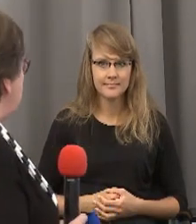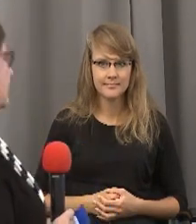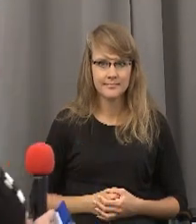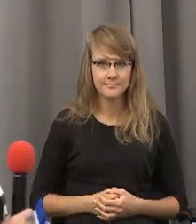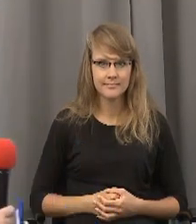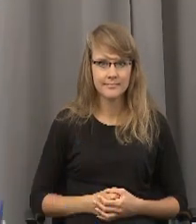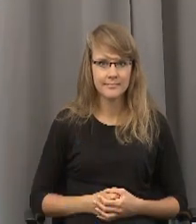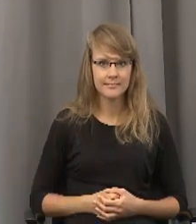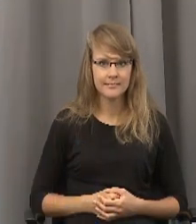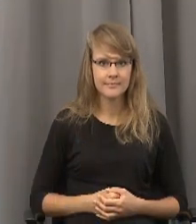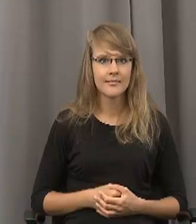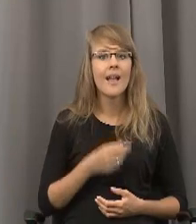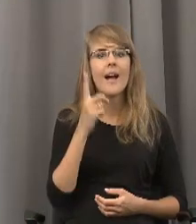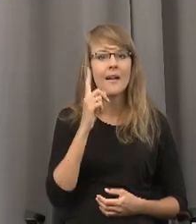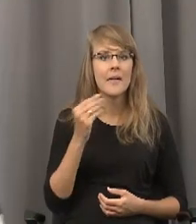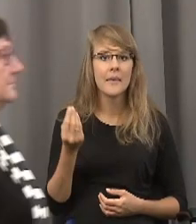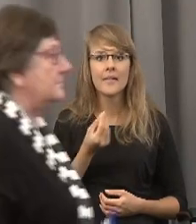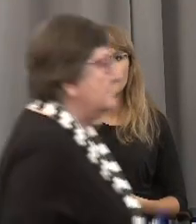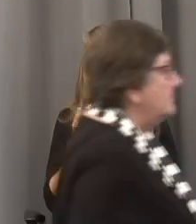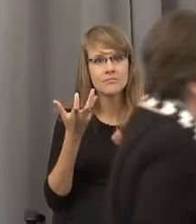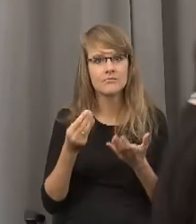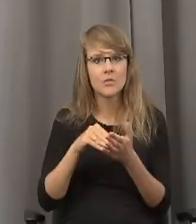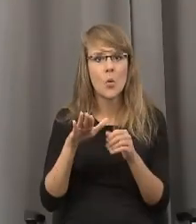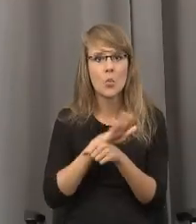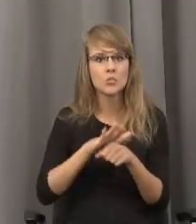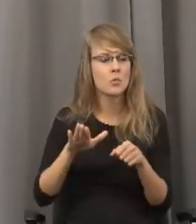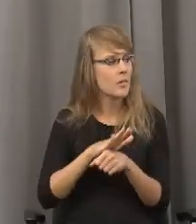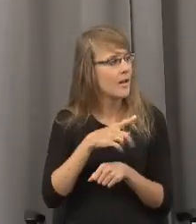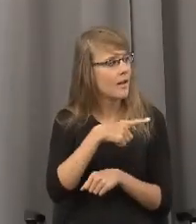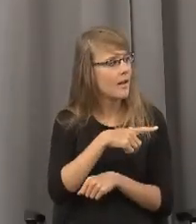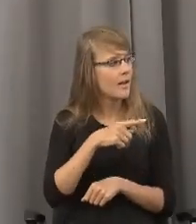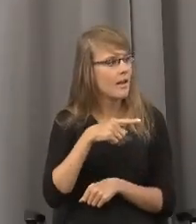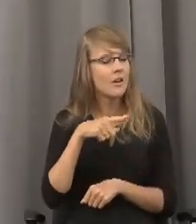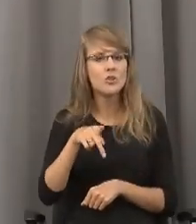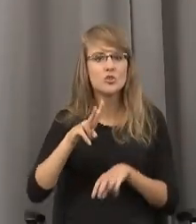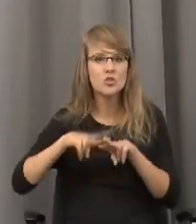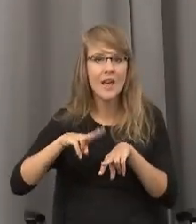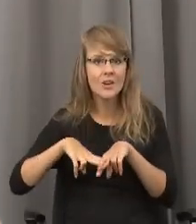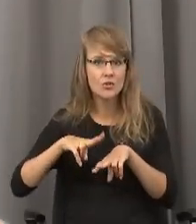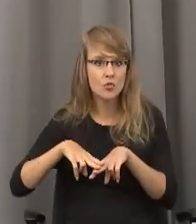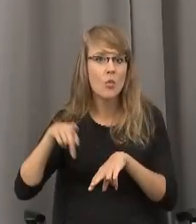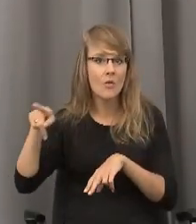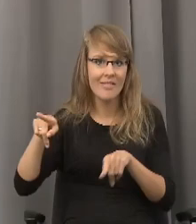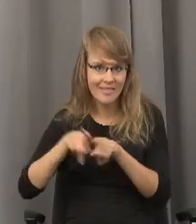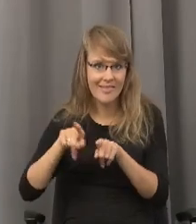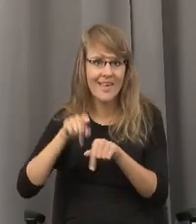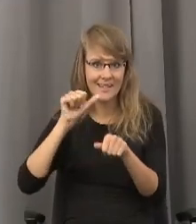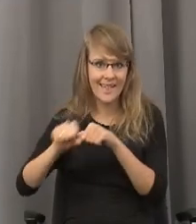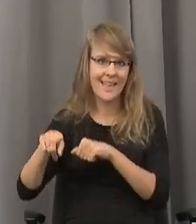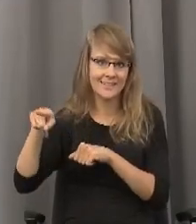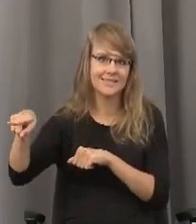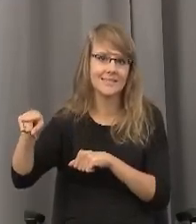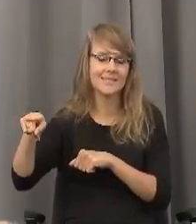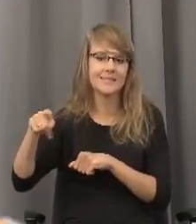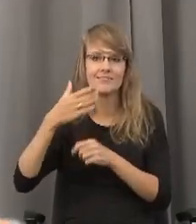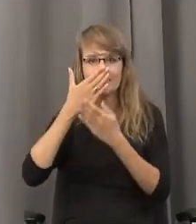I mogę, uzupełniając wypowiedź pani dyrektor, to w Rzeszowie, w Starostwie Powiatowym również jest transmisja naszej konferencji